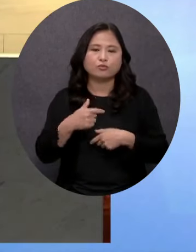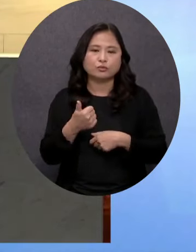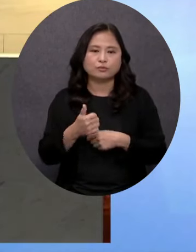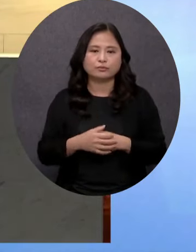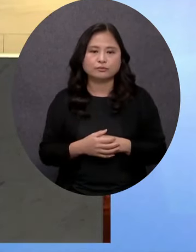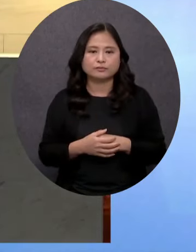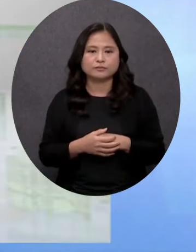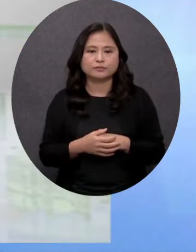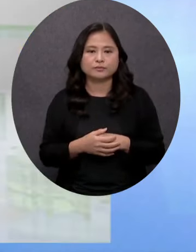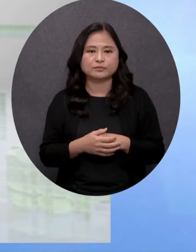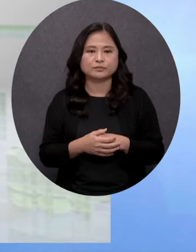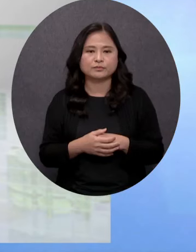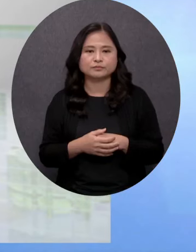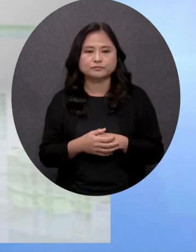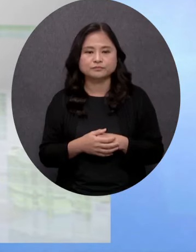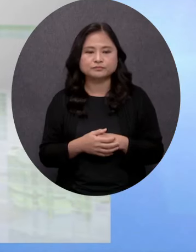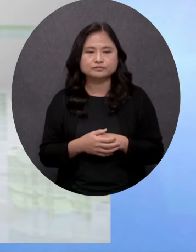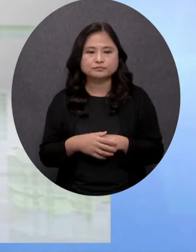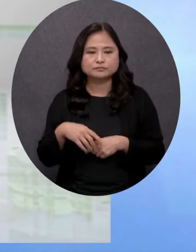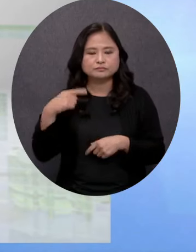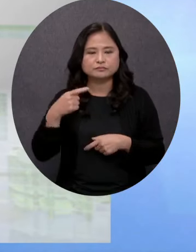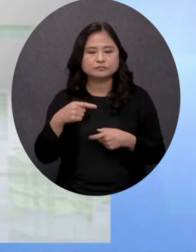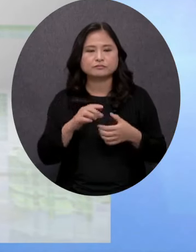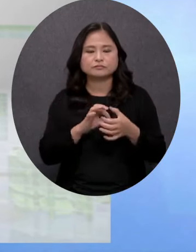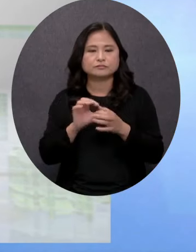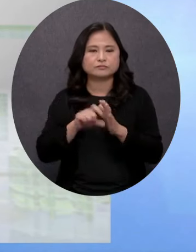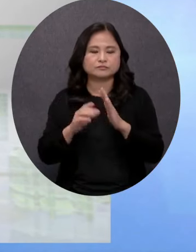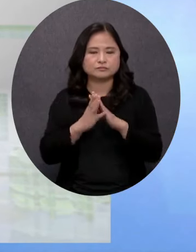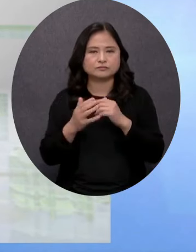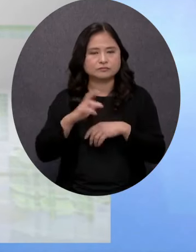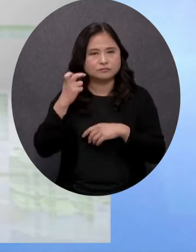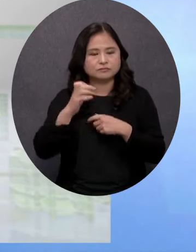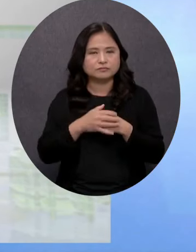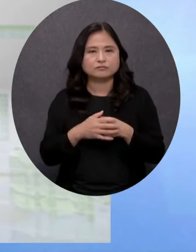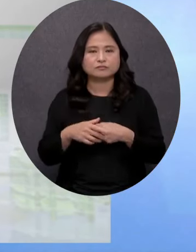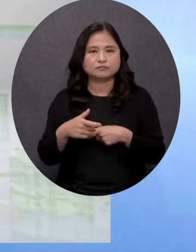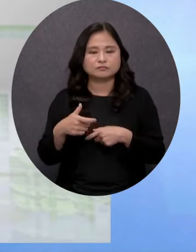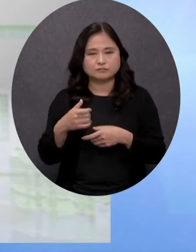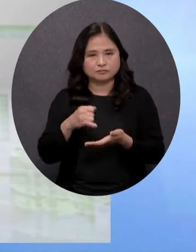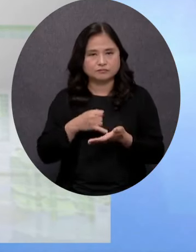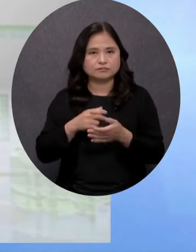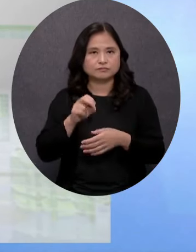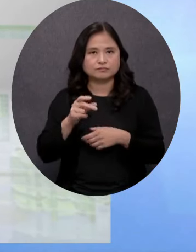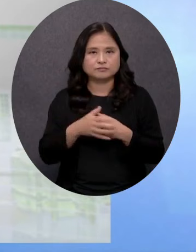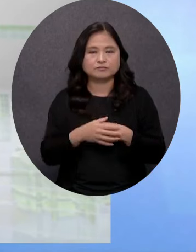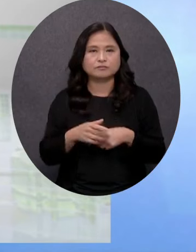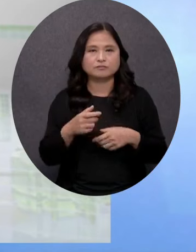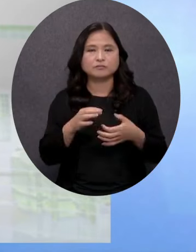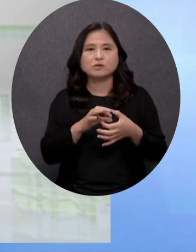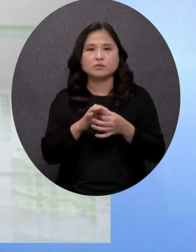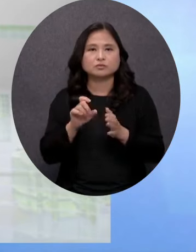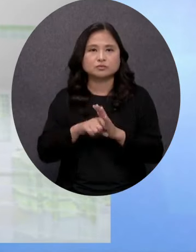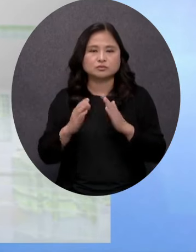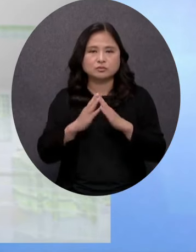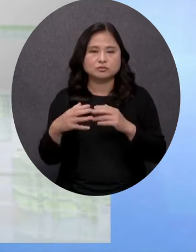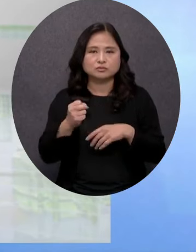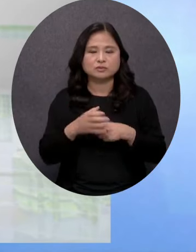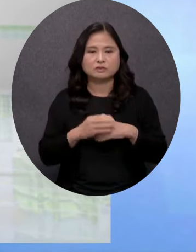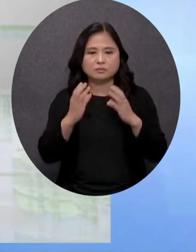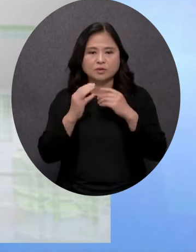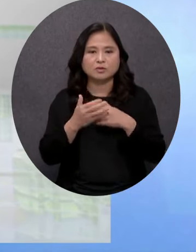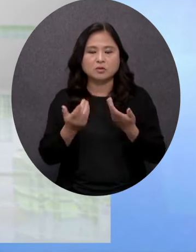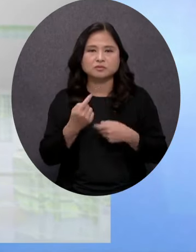道。 美国联储局一如预期维持利率不变，联储局主席鲍威尔说可能需要